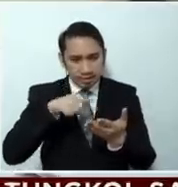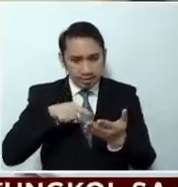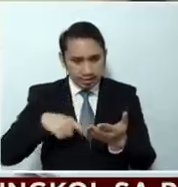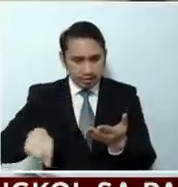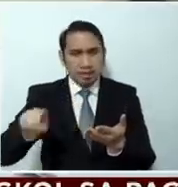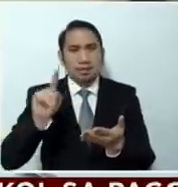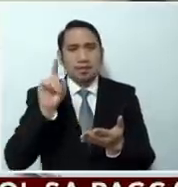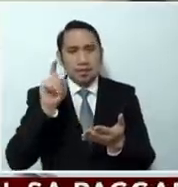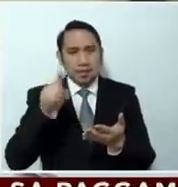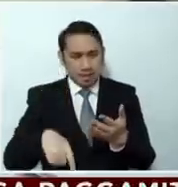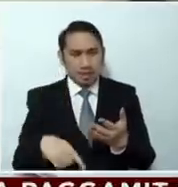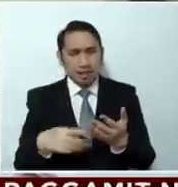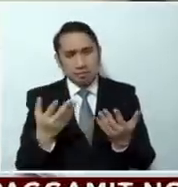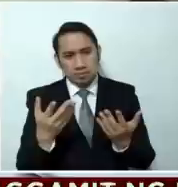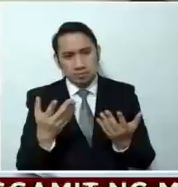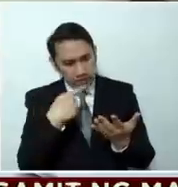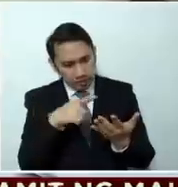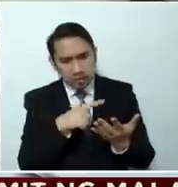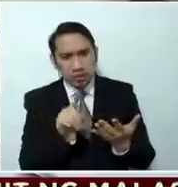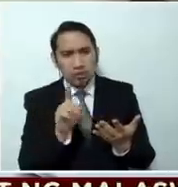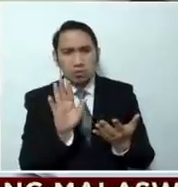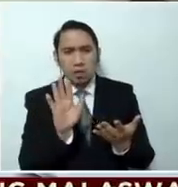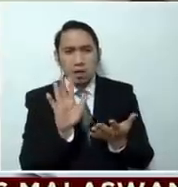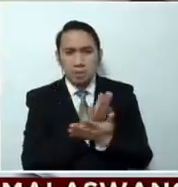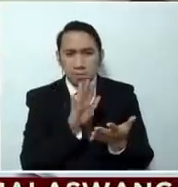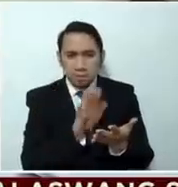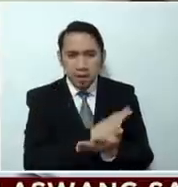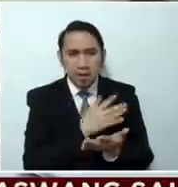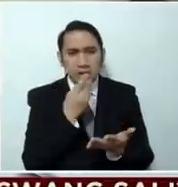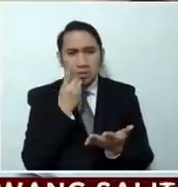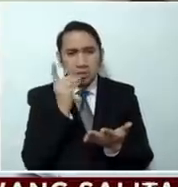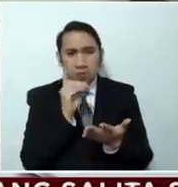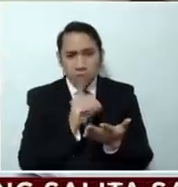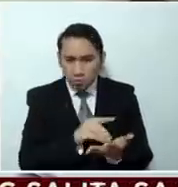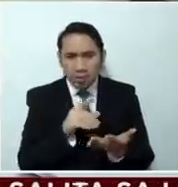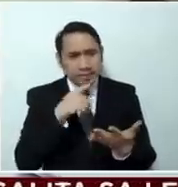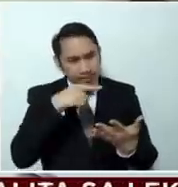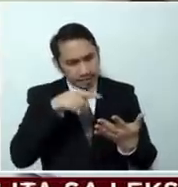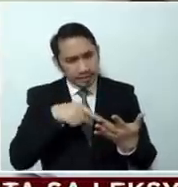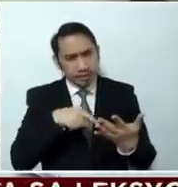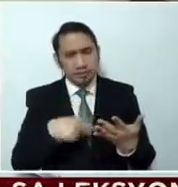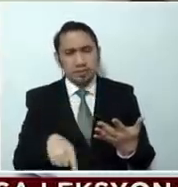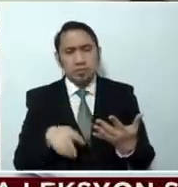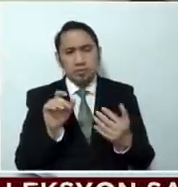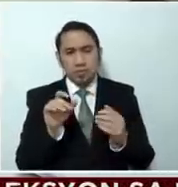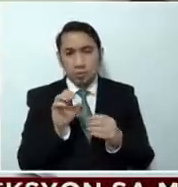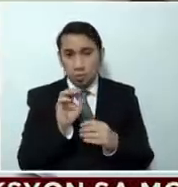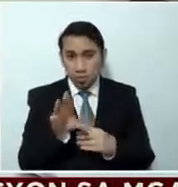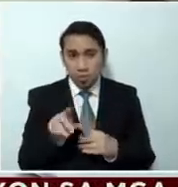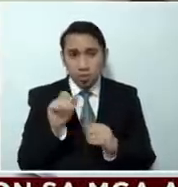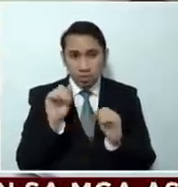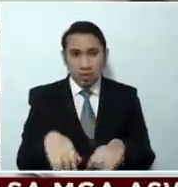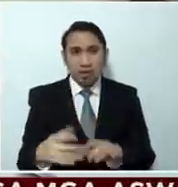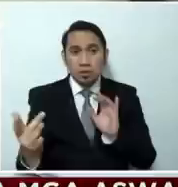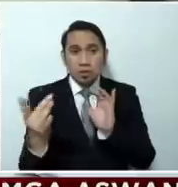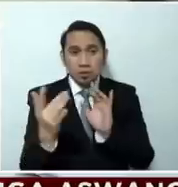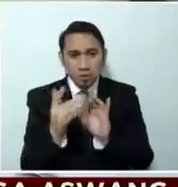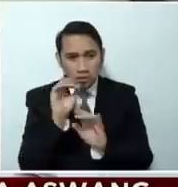mga papeles. Narito ang pwede ka rin kontakin mo o pumunta ka mismo sa